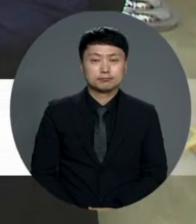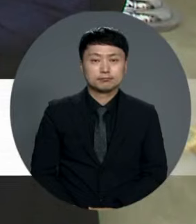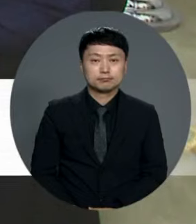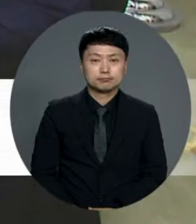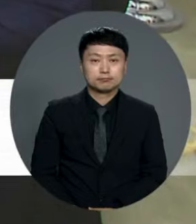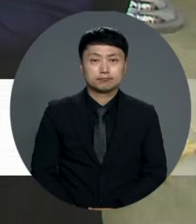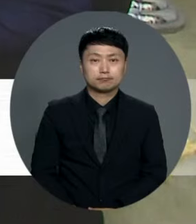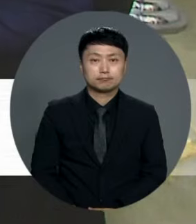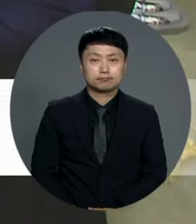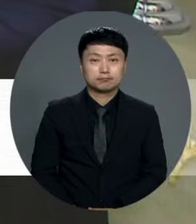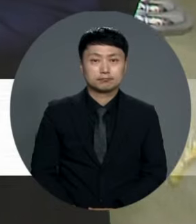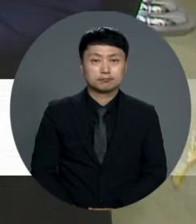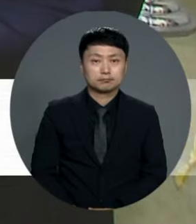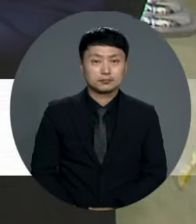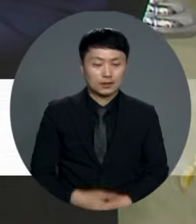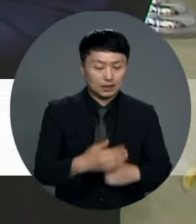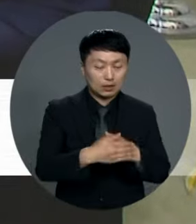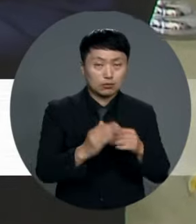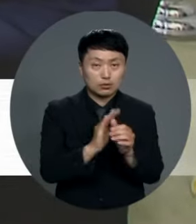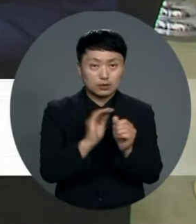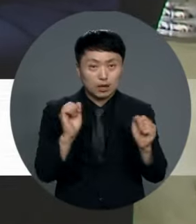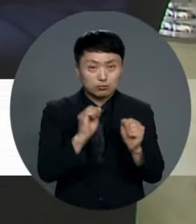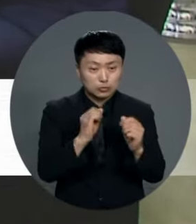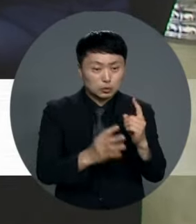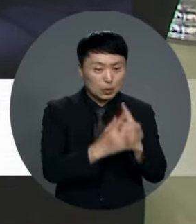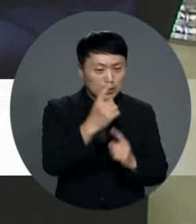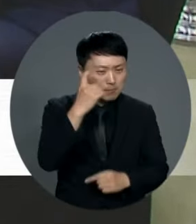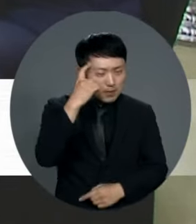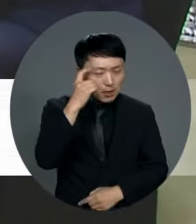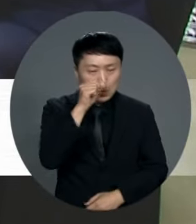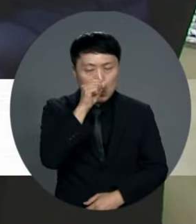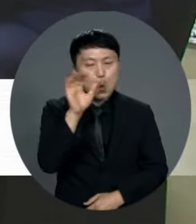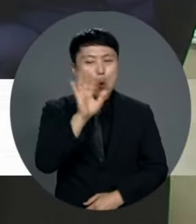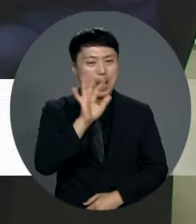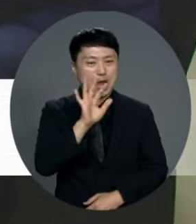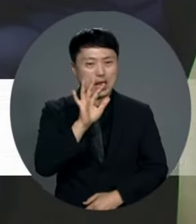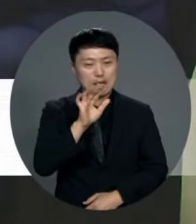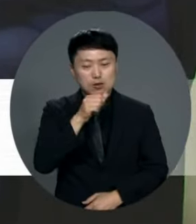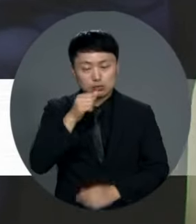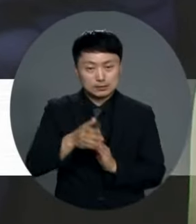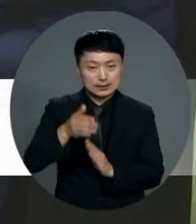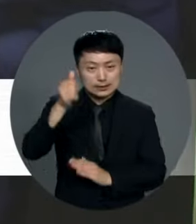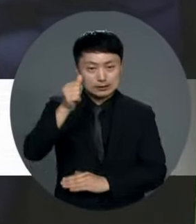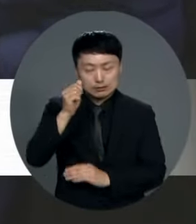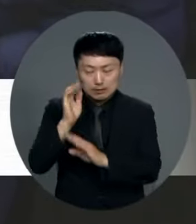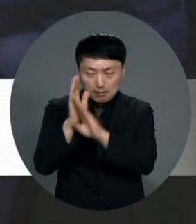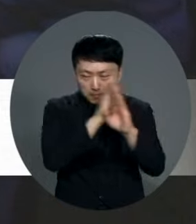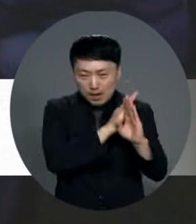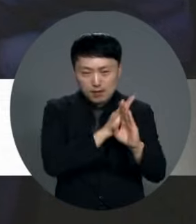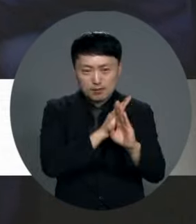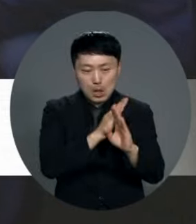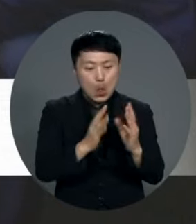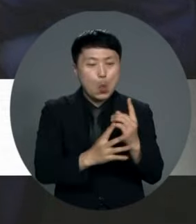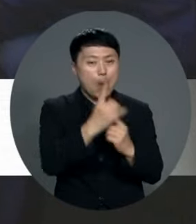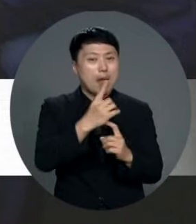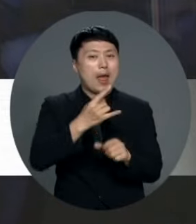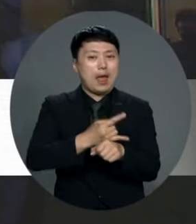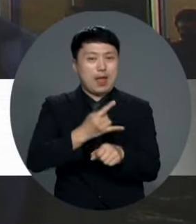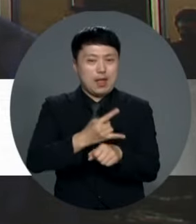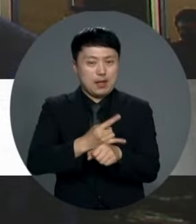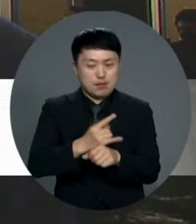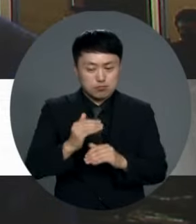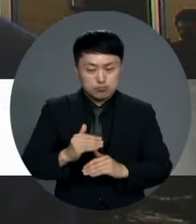다음 소식입니다. 행정통합에 부정적이던 홍준표 대구시장이 통합을 제기하면서 급물살을 타고 있죠. 그런데 이